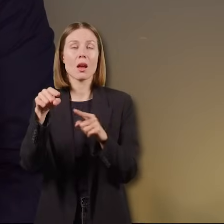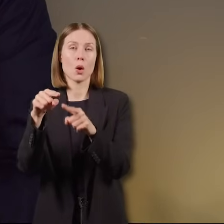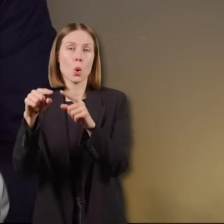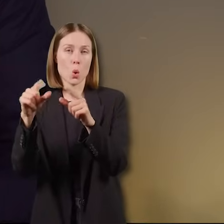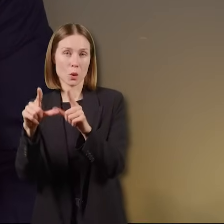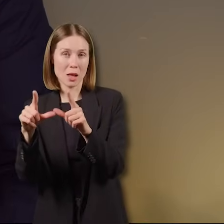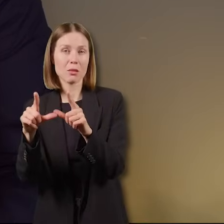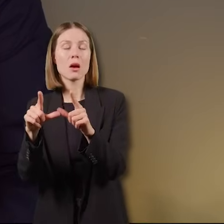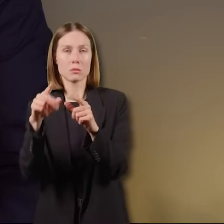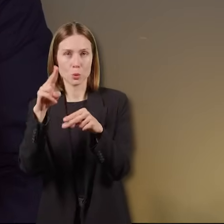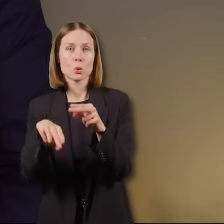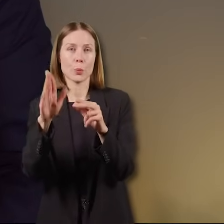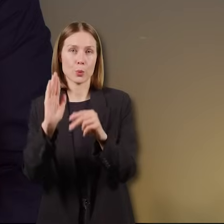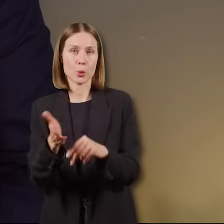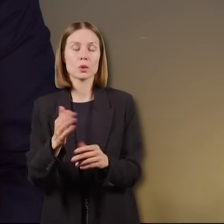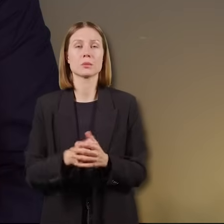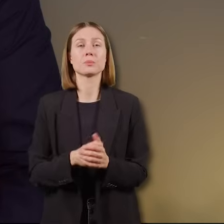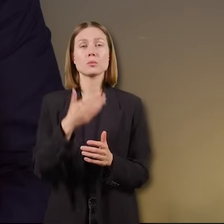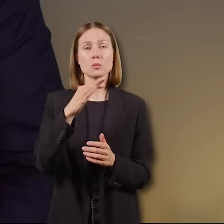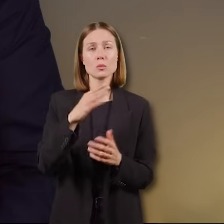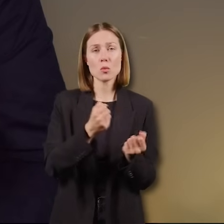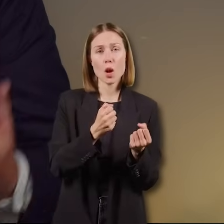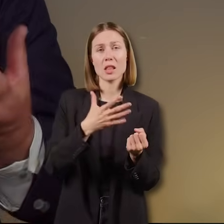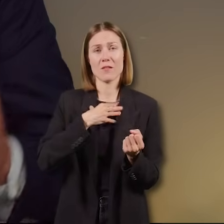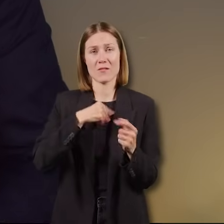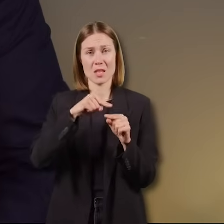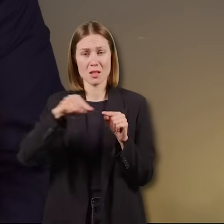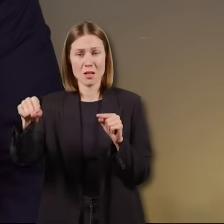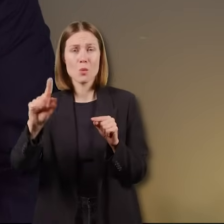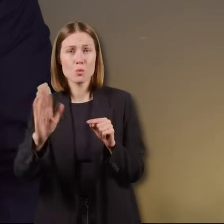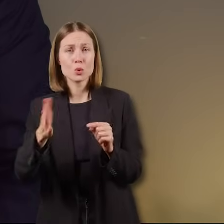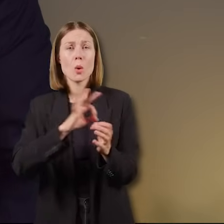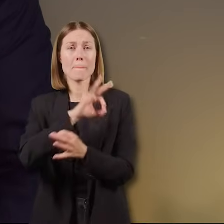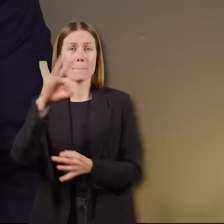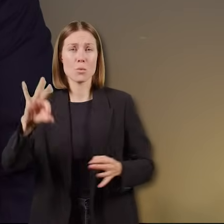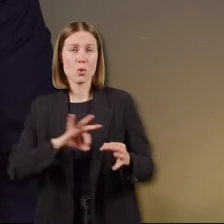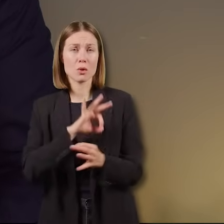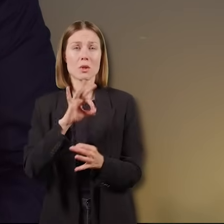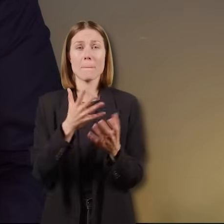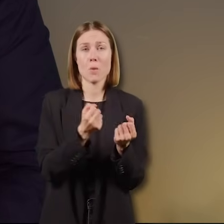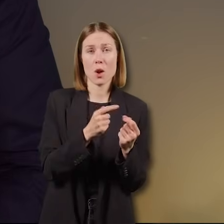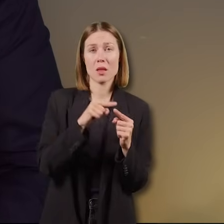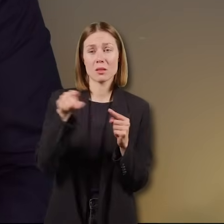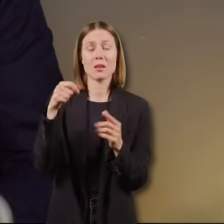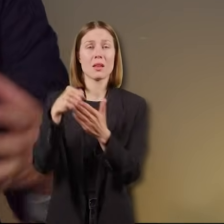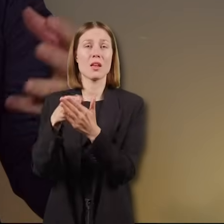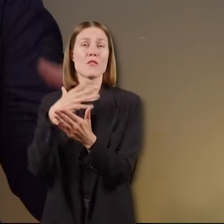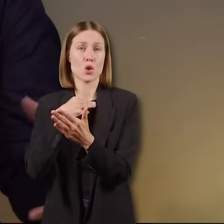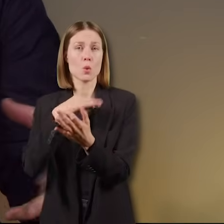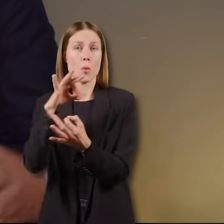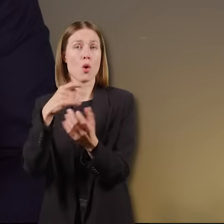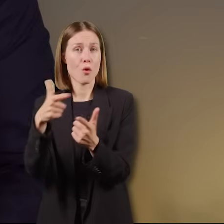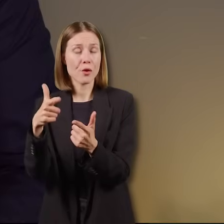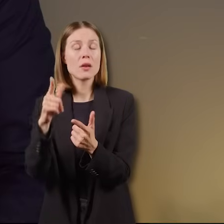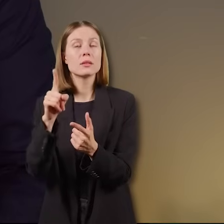padarytas. Studija padaryta ir nuo Molėtų iki Vilniaus. Projektas padarytas ir nuo Molėtų iki Vilniaus jau gatavas.